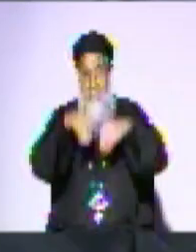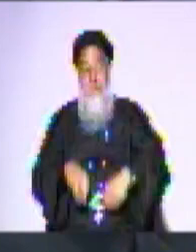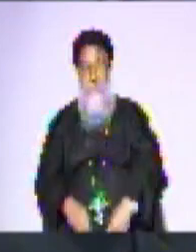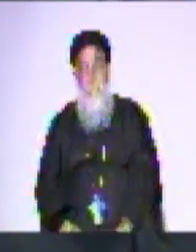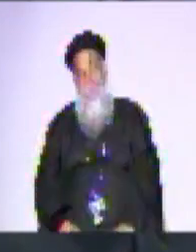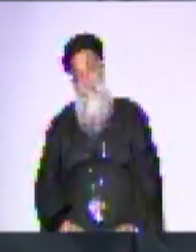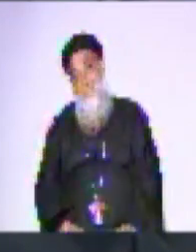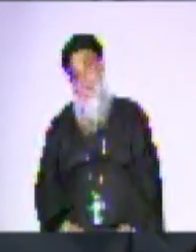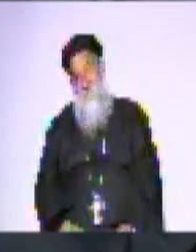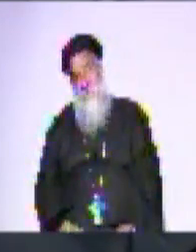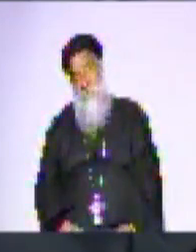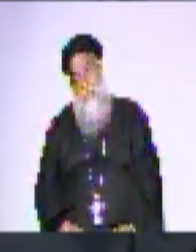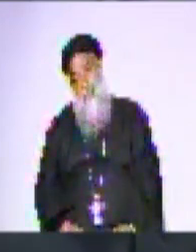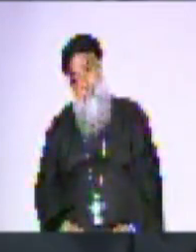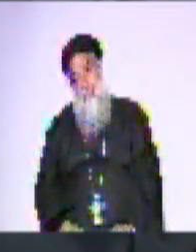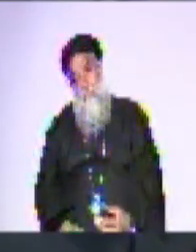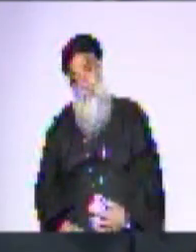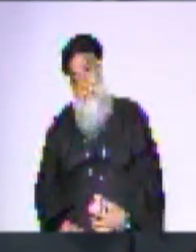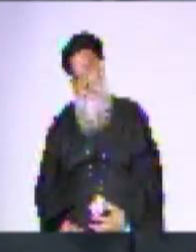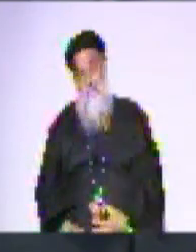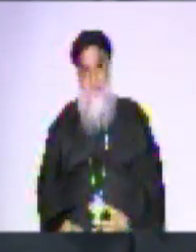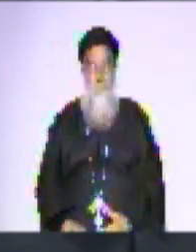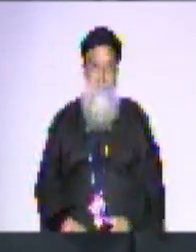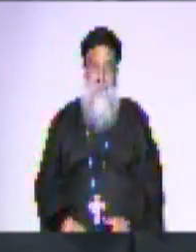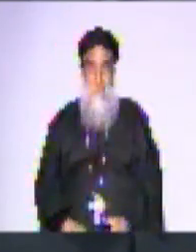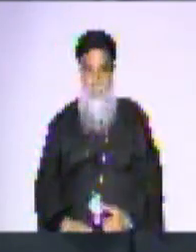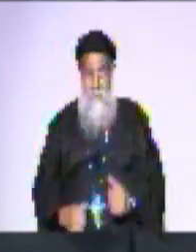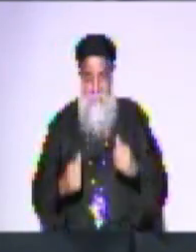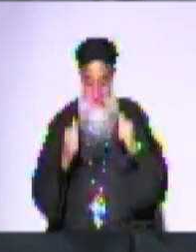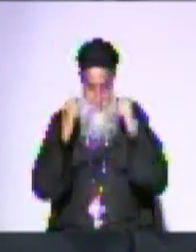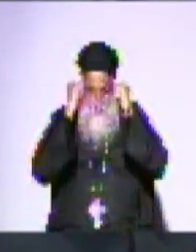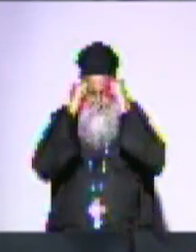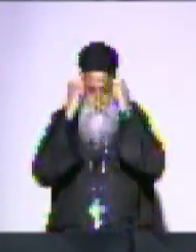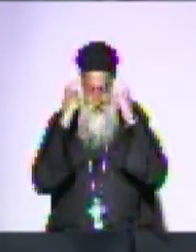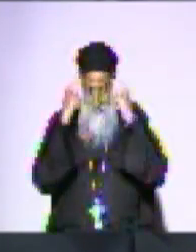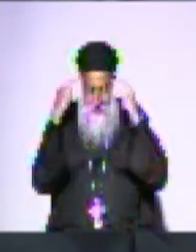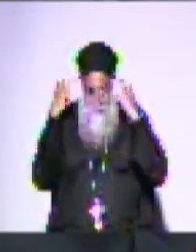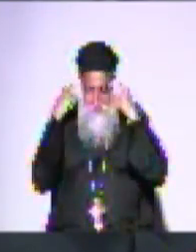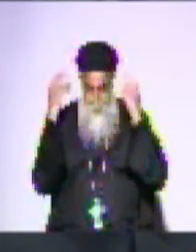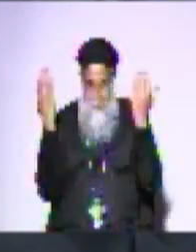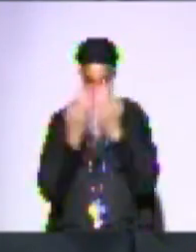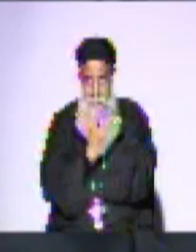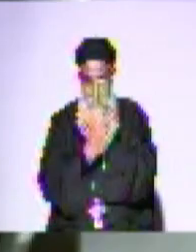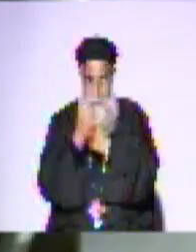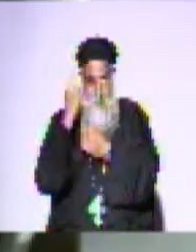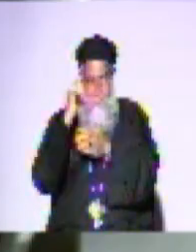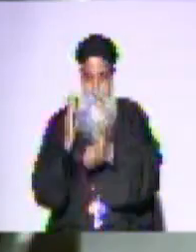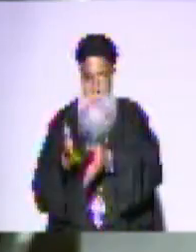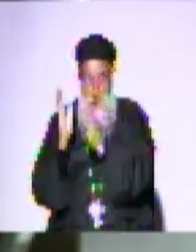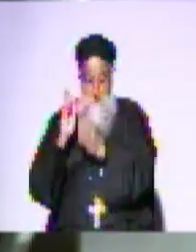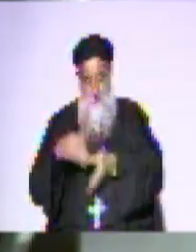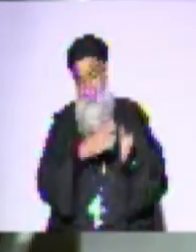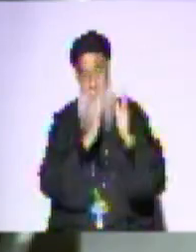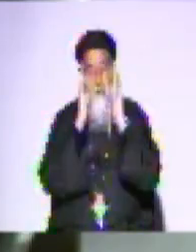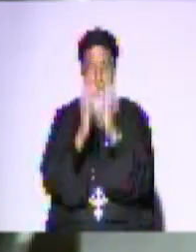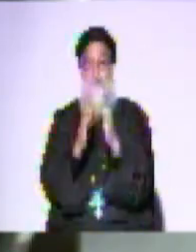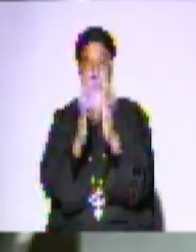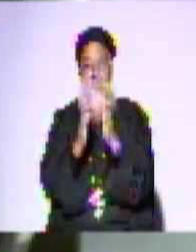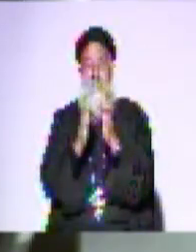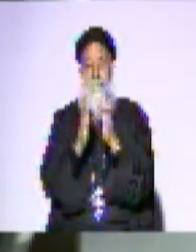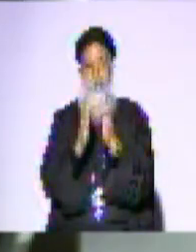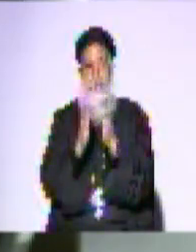في يعني التوبة سيدنا هي الميطانية، هي تغيير الذهن مش كده؟ تغيير الاتجاه.